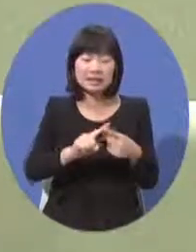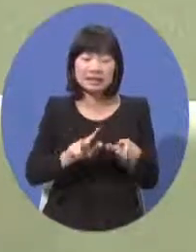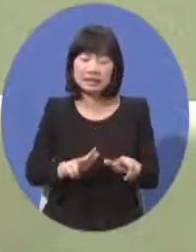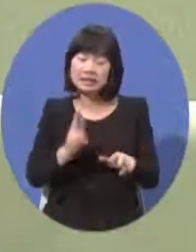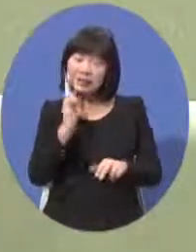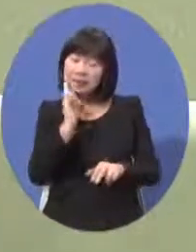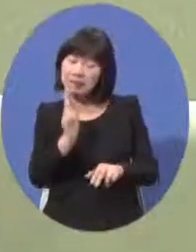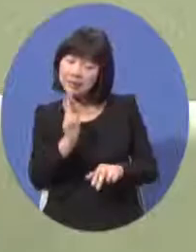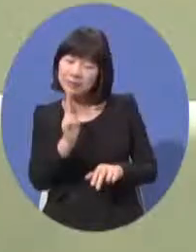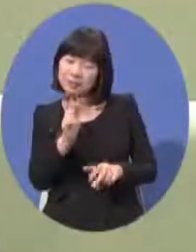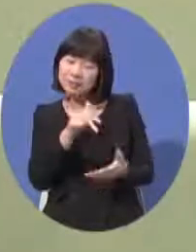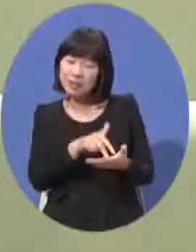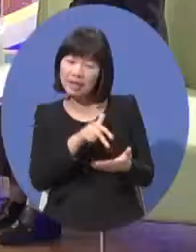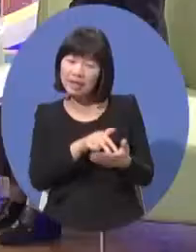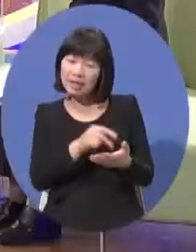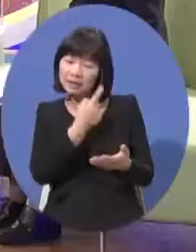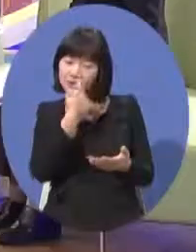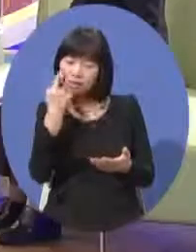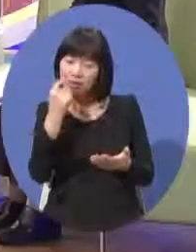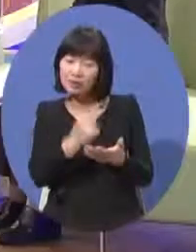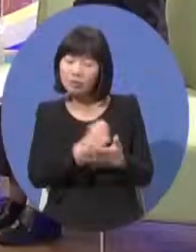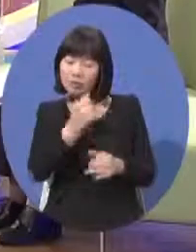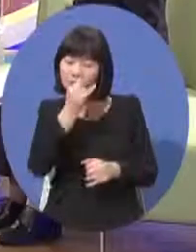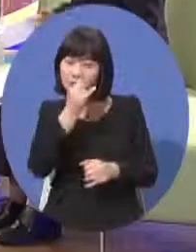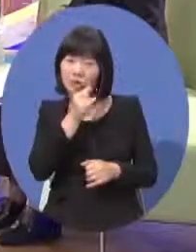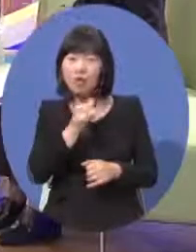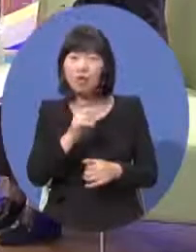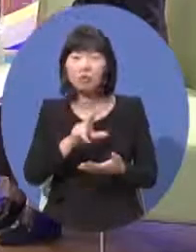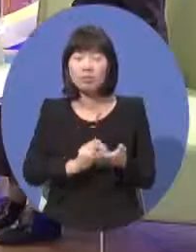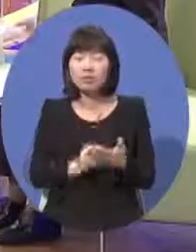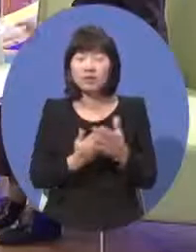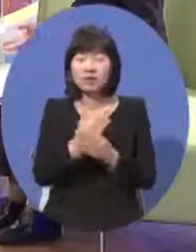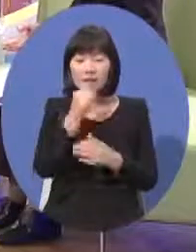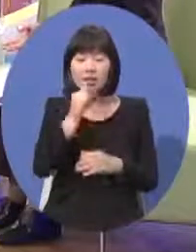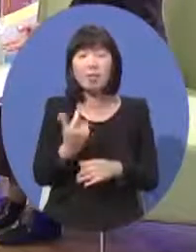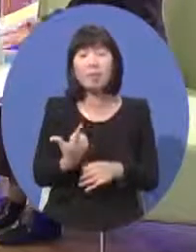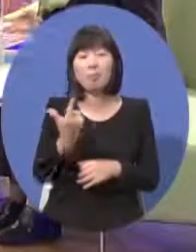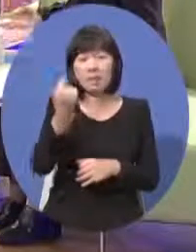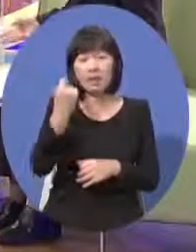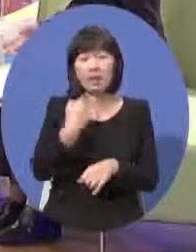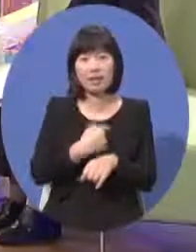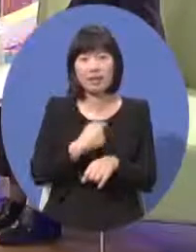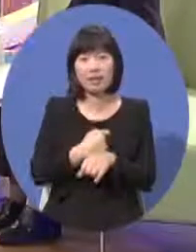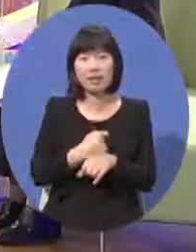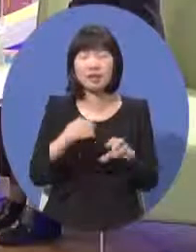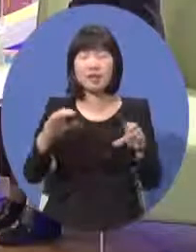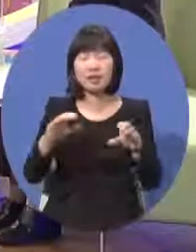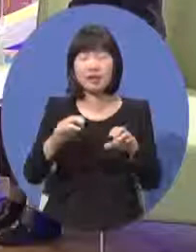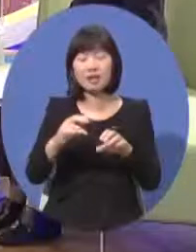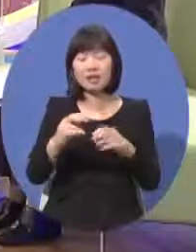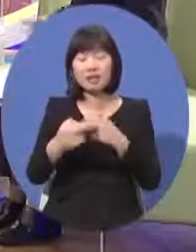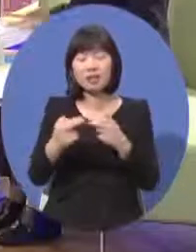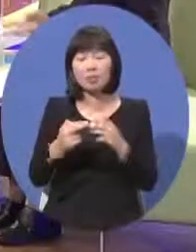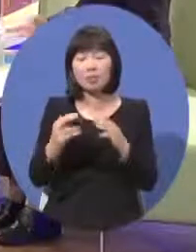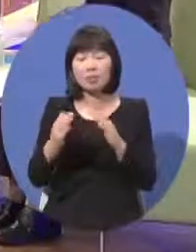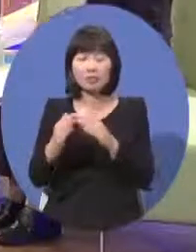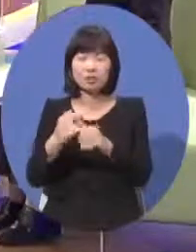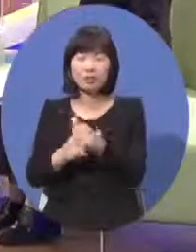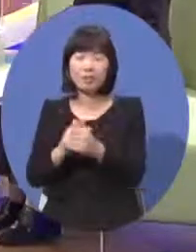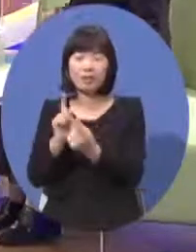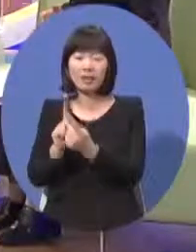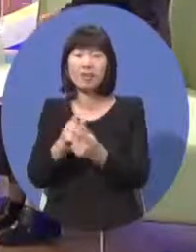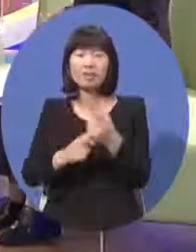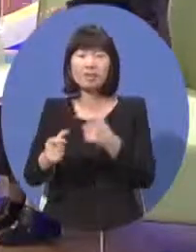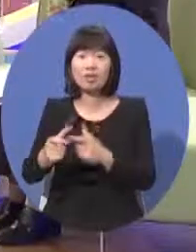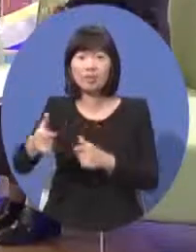상태에 속하는 아이라고 했을 때는 사실은 문제가 생기면 빨리 전문가를 찾아가시는 게 더 좋을 수도 있어요. 일반적인